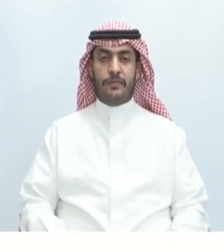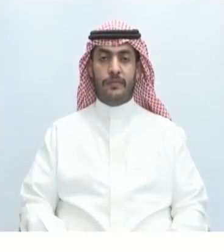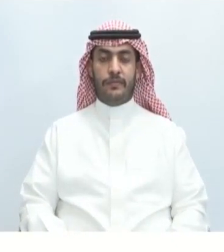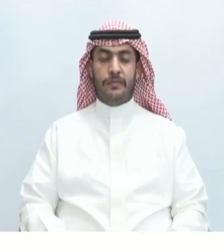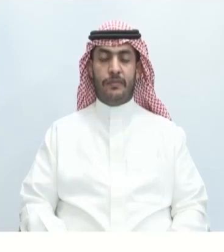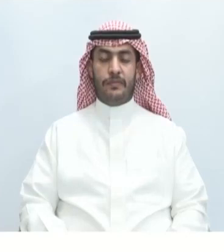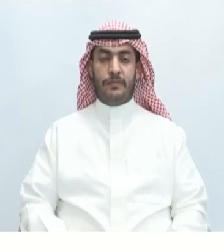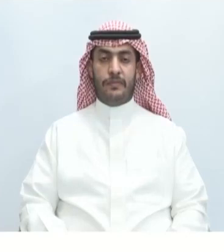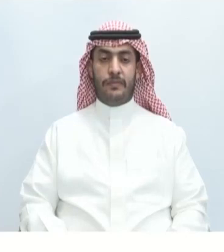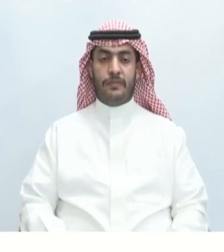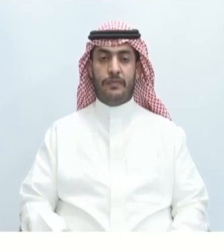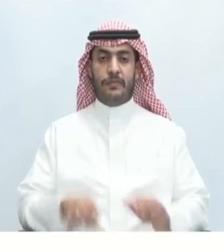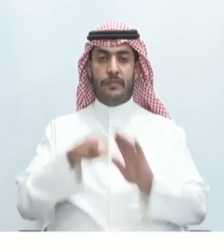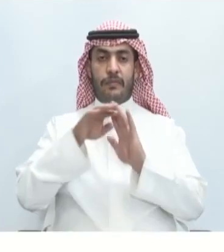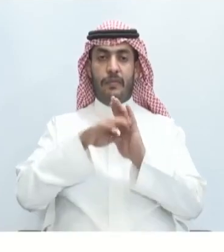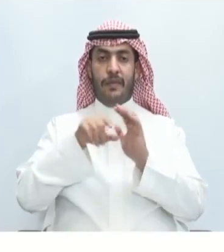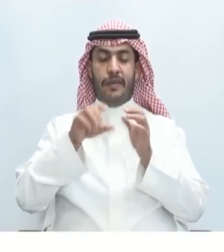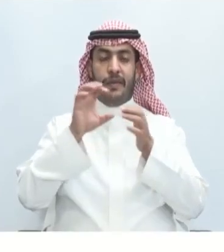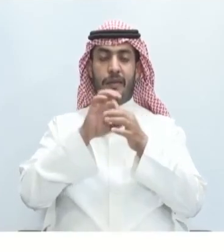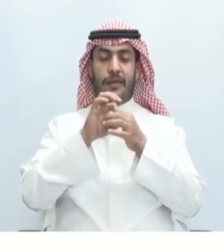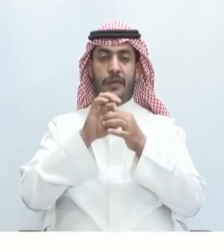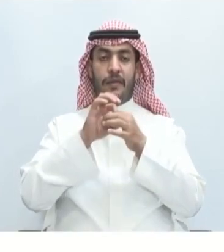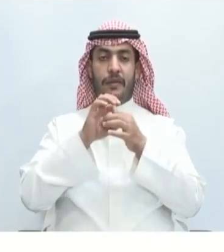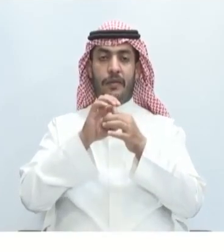اذا سنضع هذا القيد